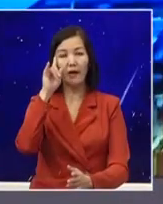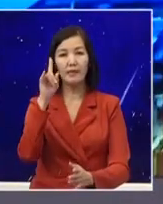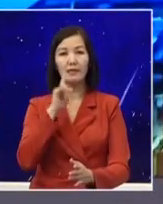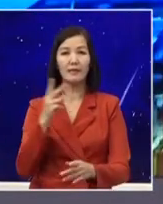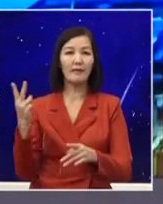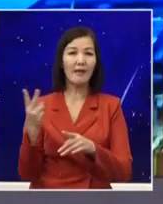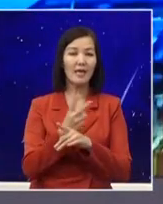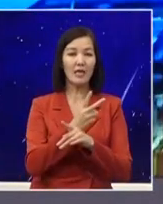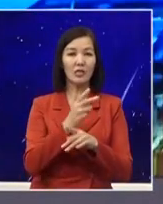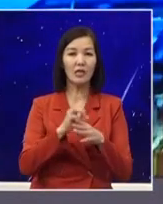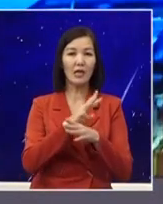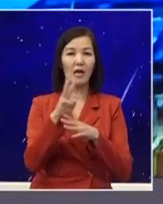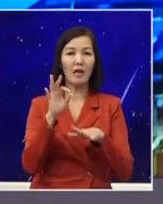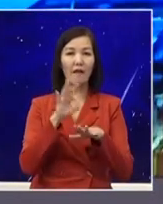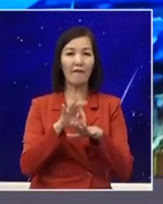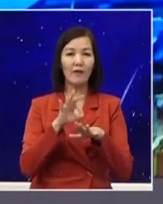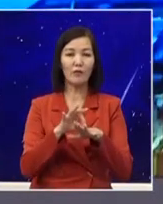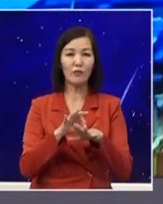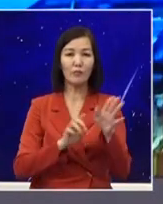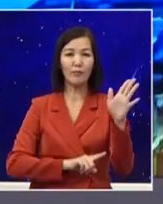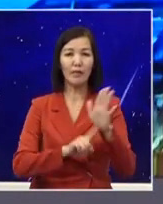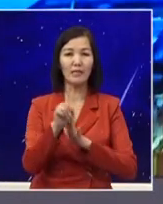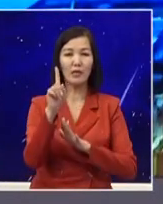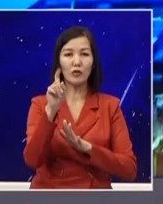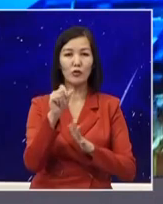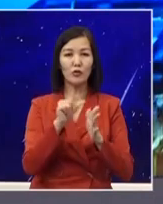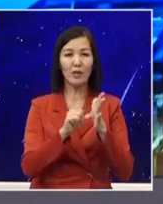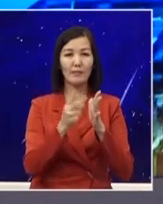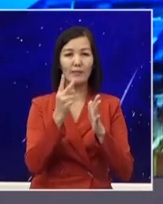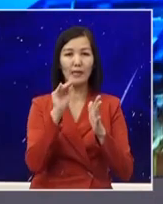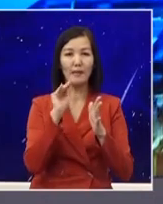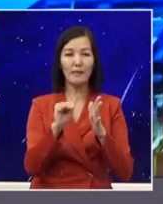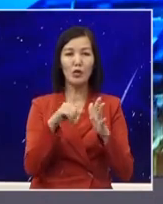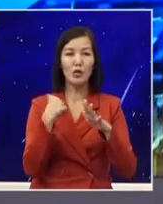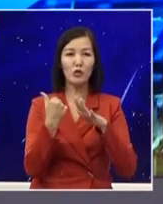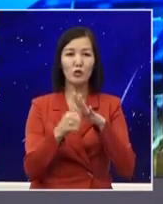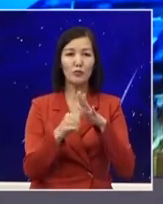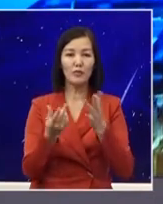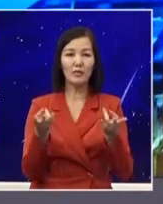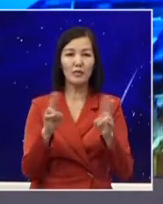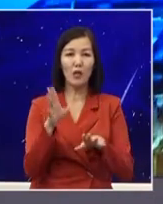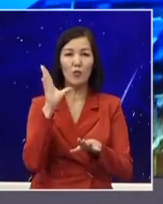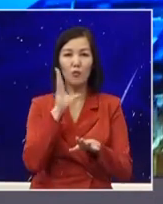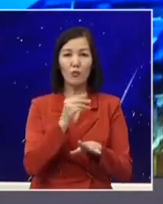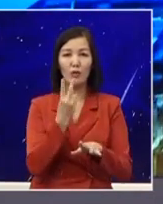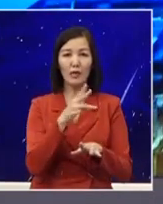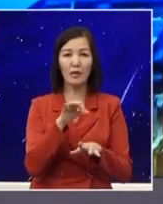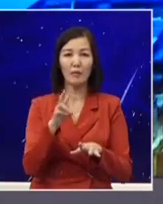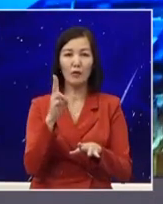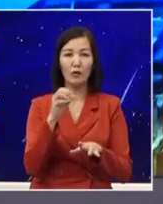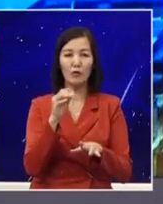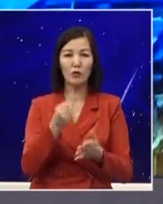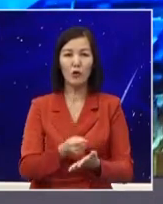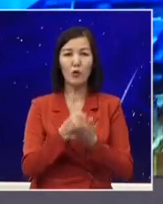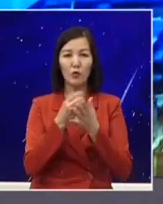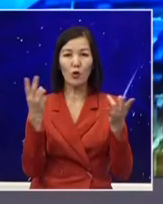Елде коронавирустың екінші толқыны жүрсе, 162 000 адам жұмыссыз қалуы мүмкін. 2 миллион 200 отандасымызға қолдау